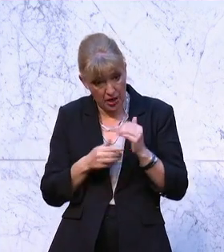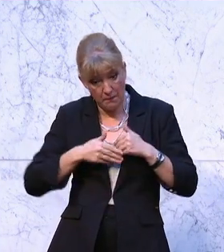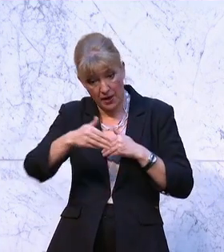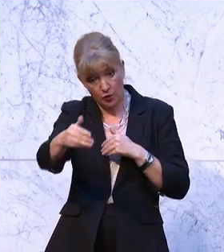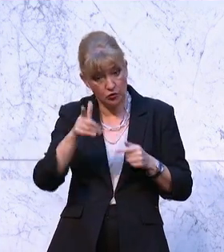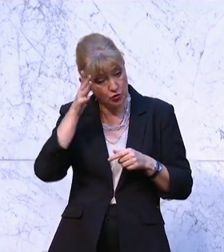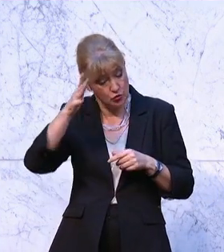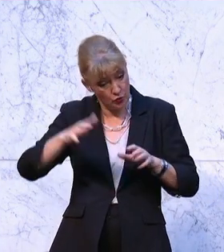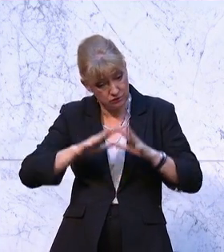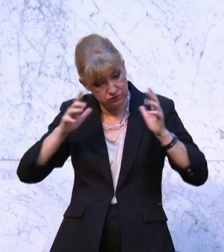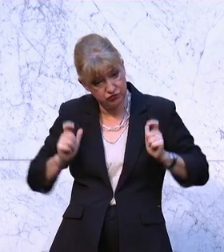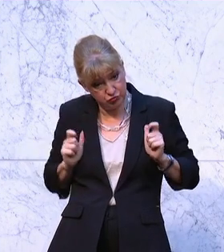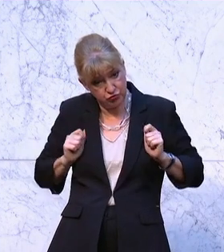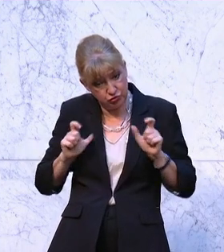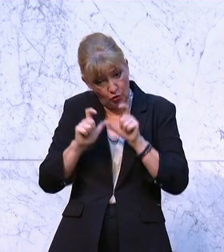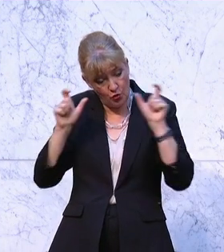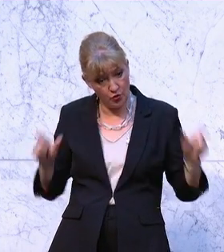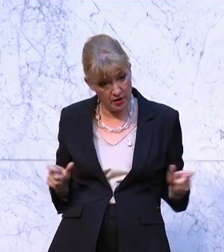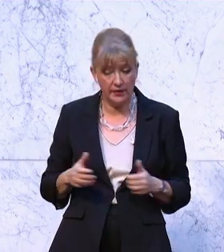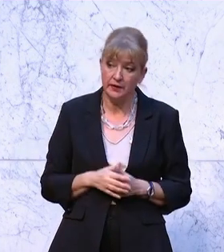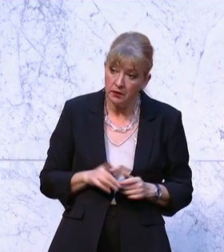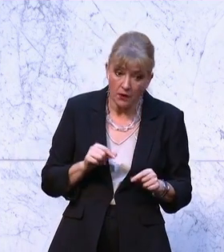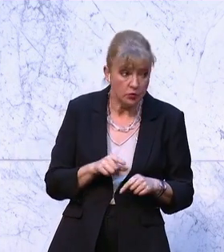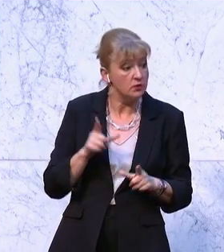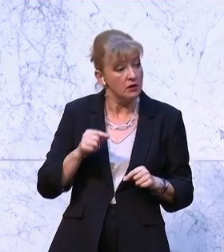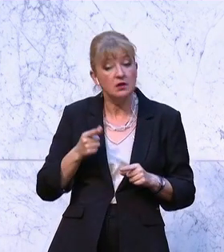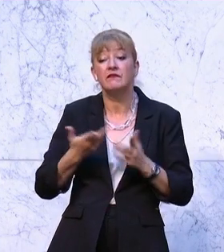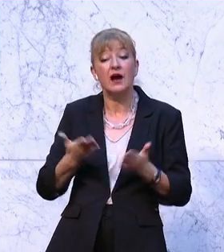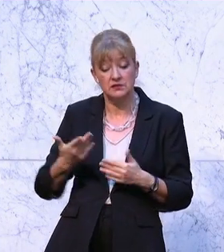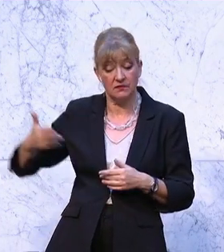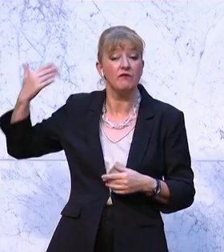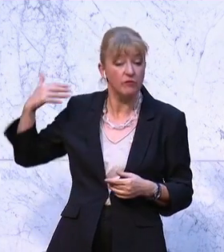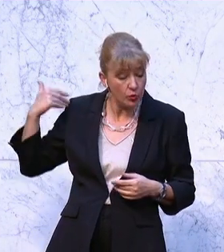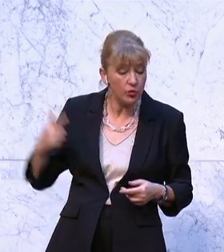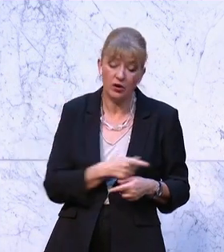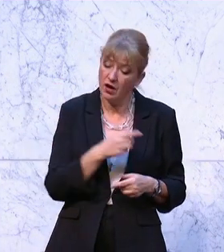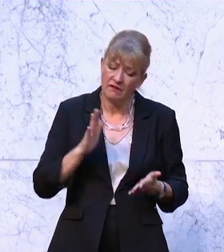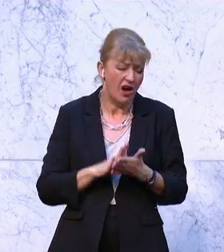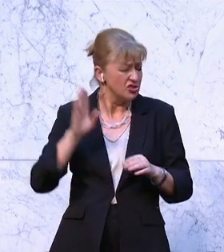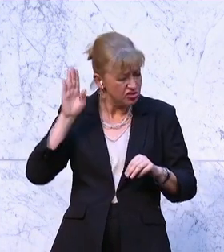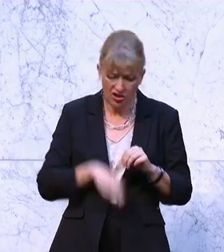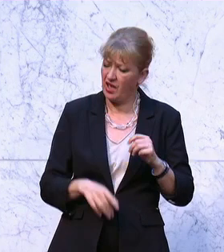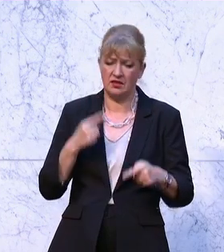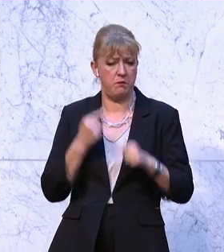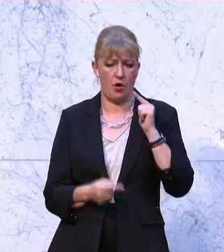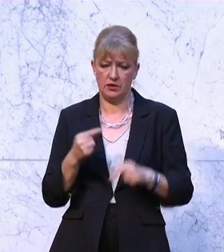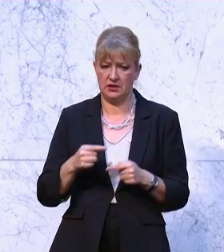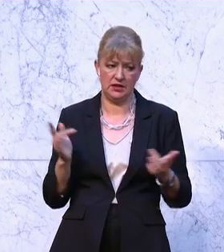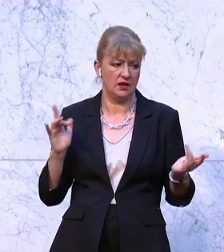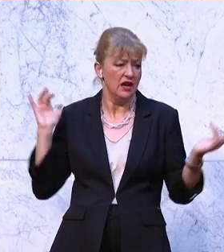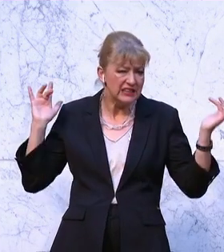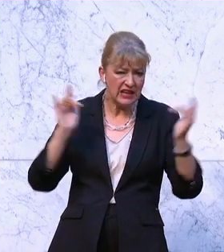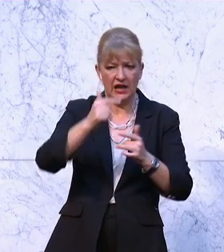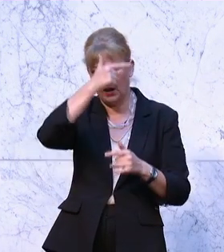Zukunft angehäuft haben, folgt daraus, dass Sie in der Vergangenheit eine vollkommen schlechte Politik gegen die